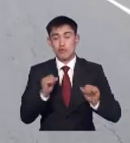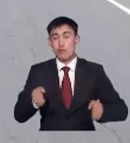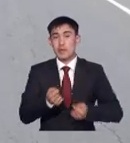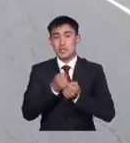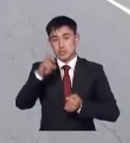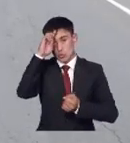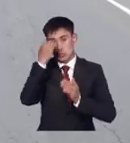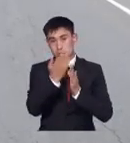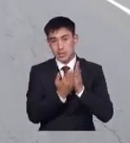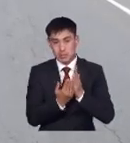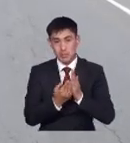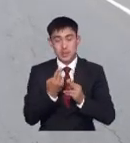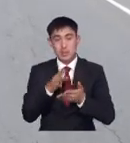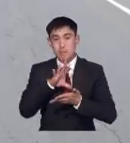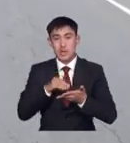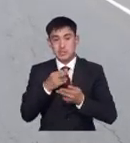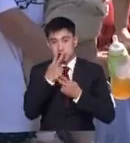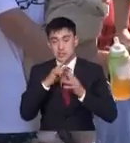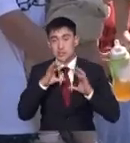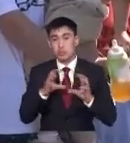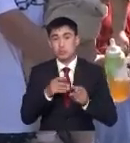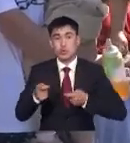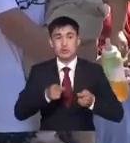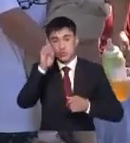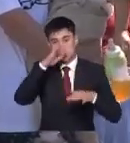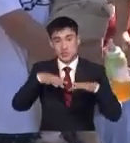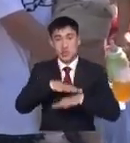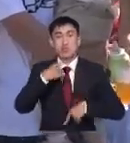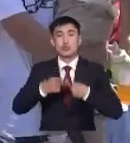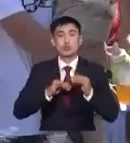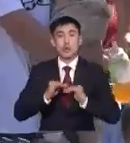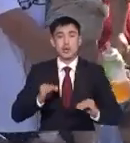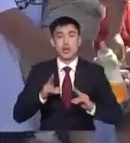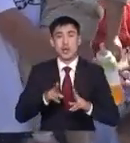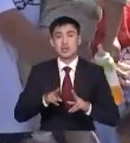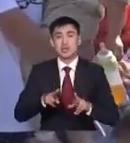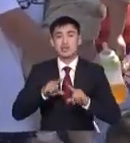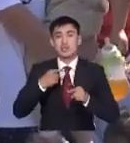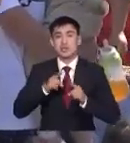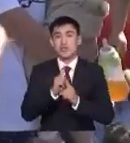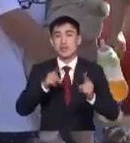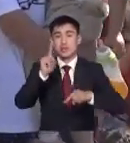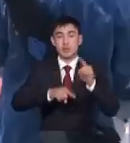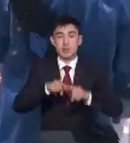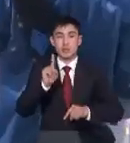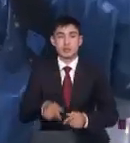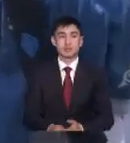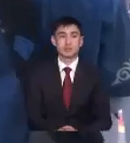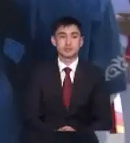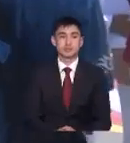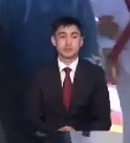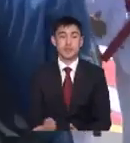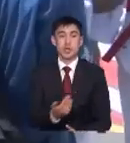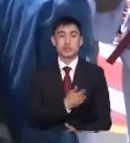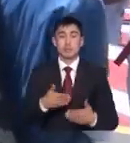поддержка госпрограммы – это яркий показатель заботы руководства страны о будущих поколениях, как завещали великие предки. Хочу поздравить в